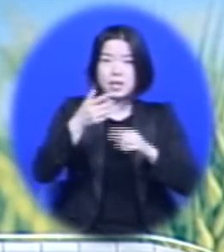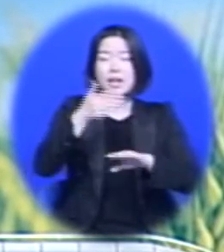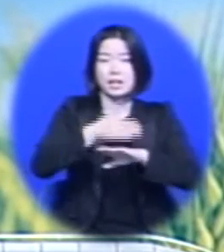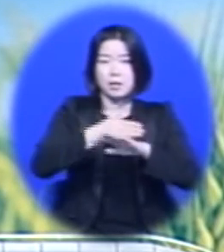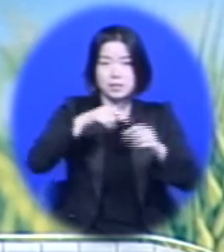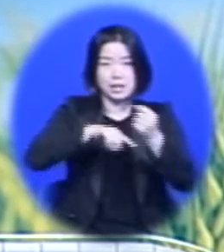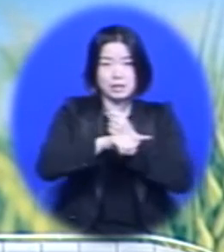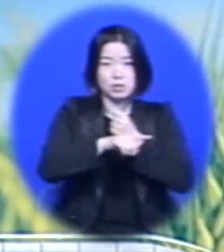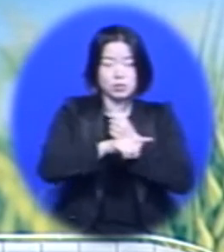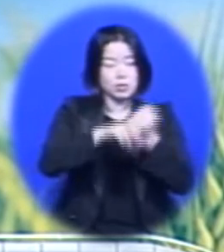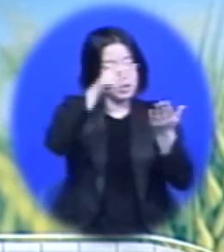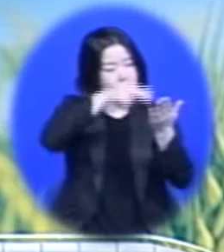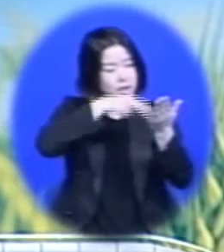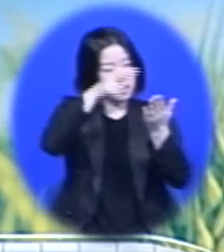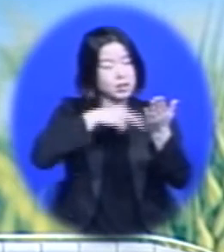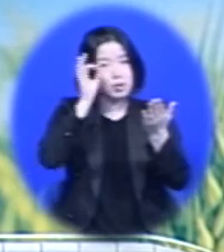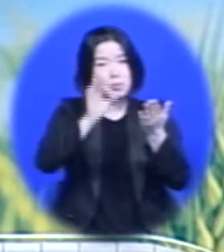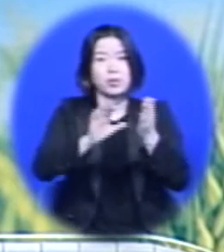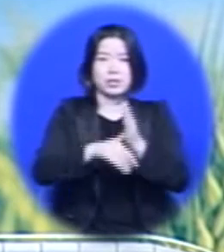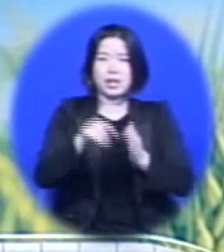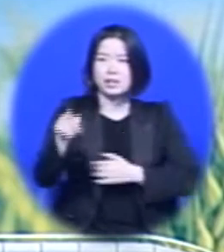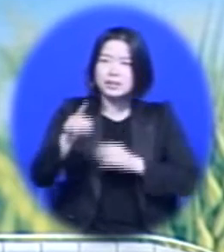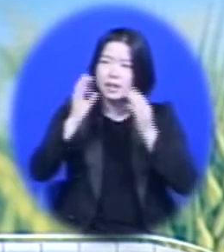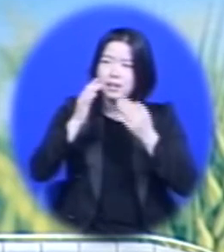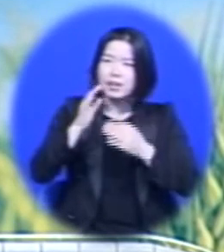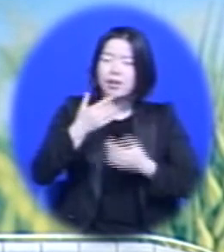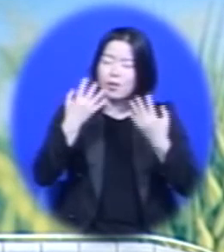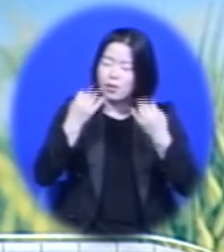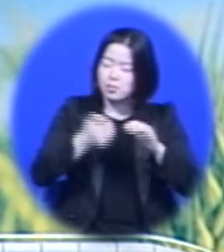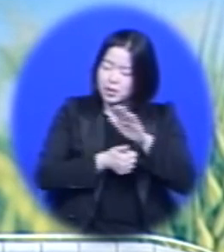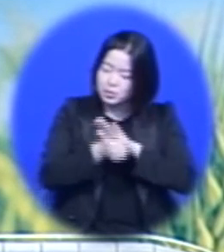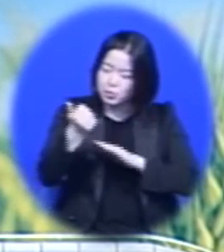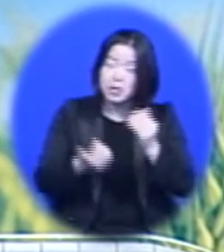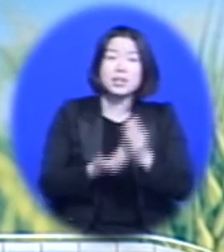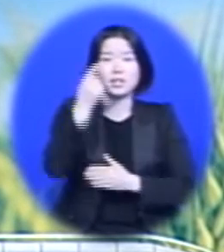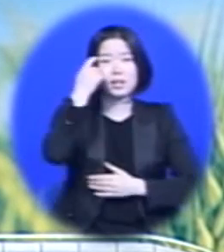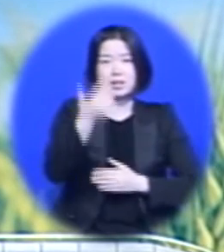이유를 읽어볼 때 그 아이들에게 얼마나 소망이 생기겠네.